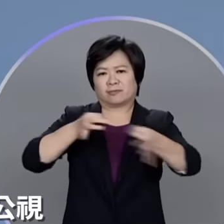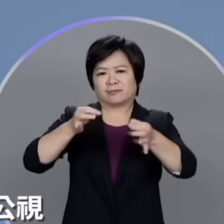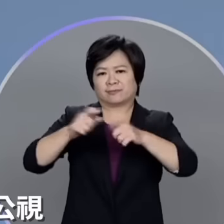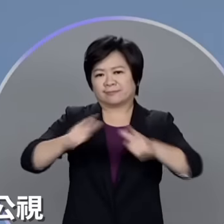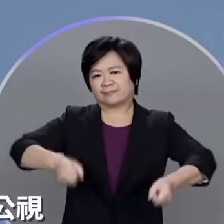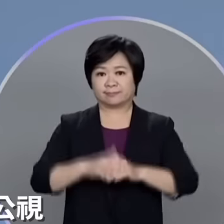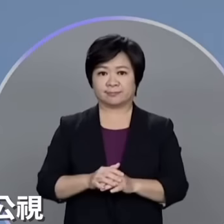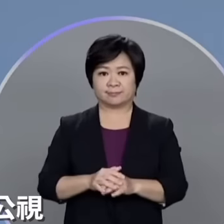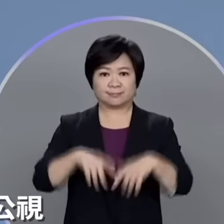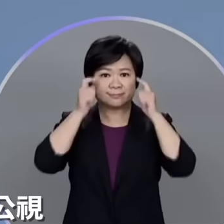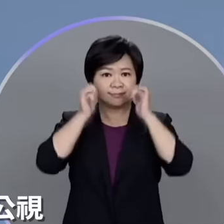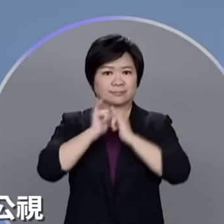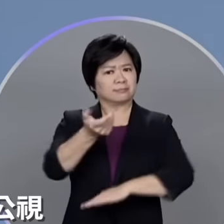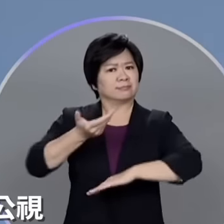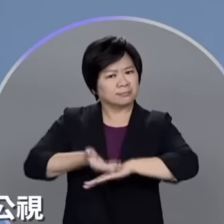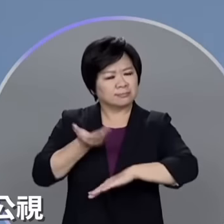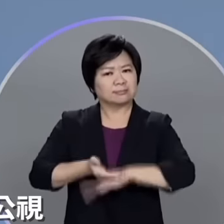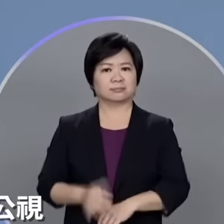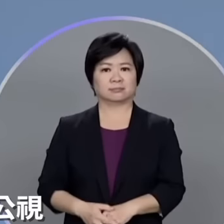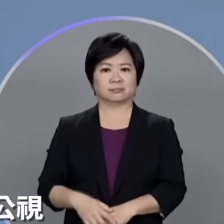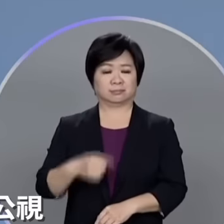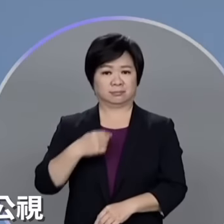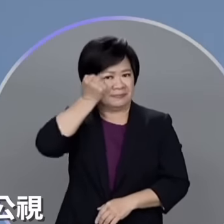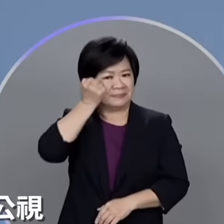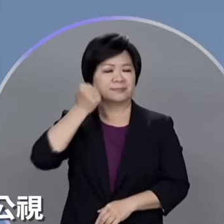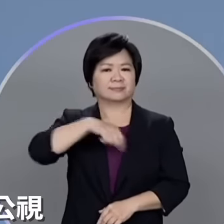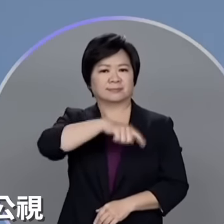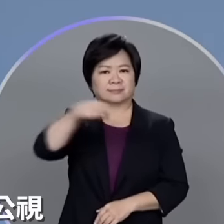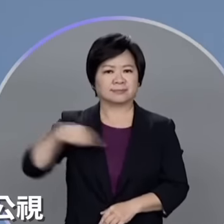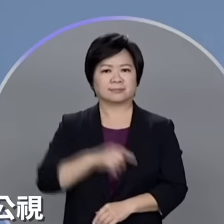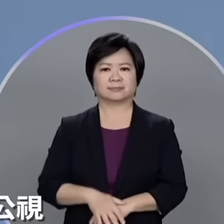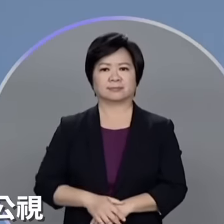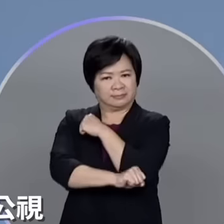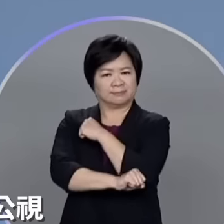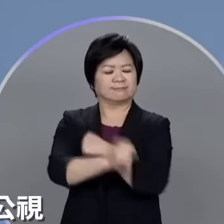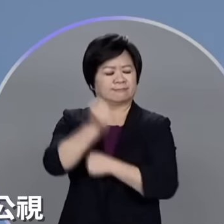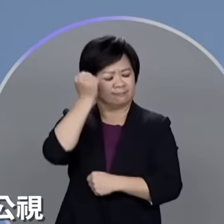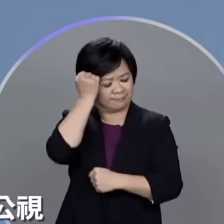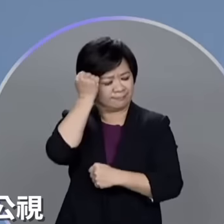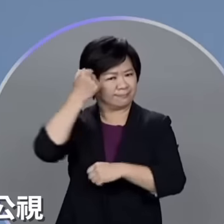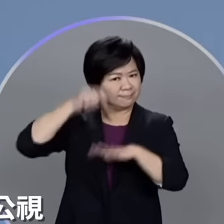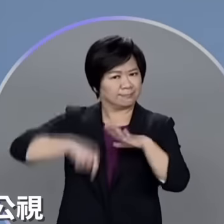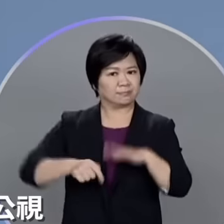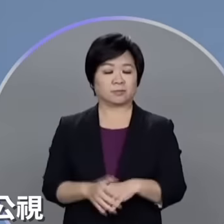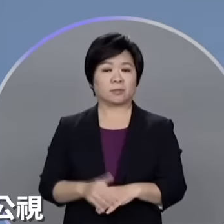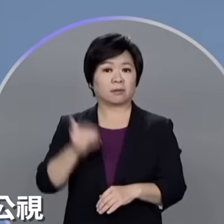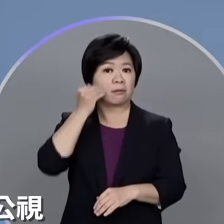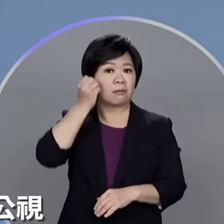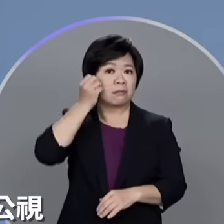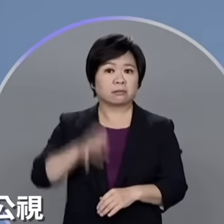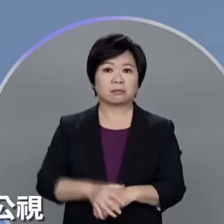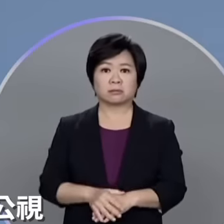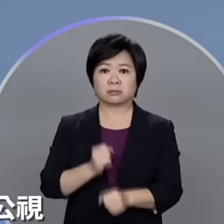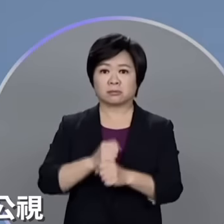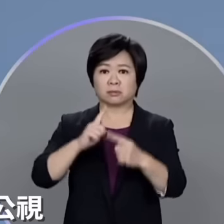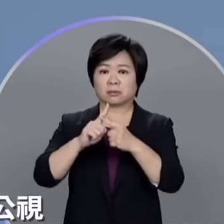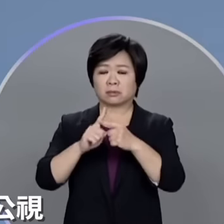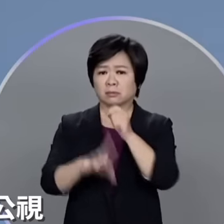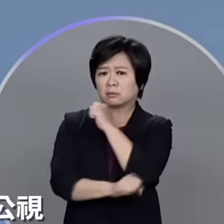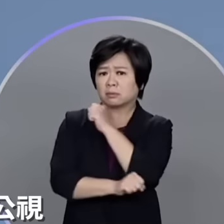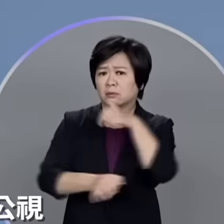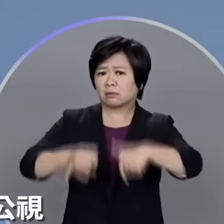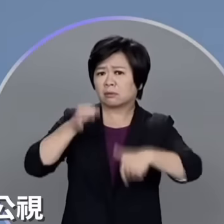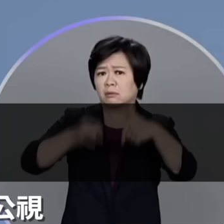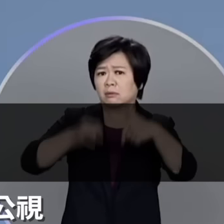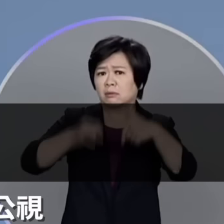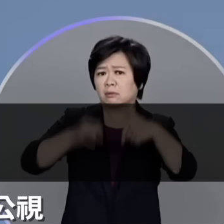雄了， 高雄市民朋友请放心，韩国瑜不会忘本也不会忘根，一个人忘了根忘了本，做人基本价值